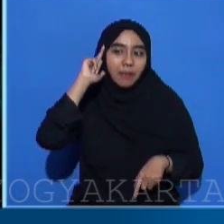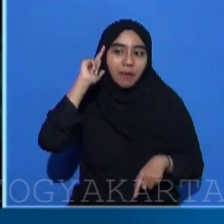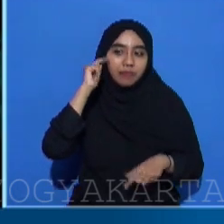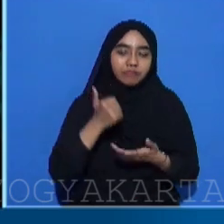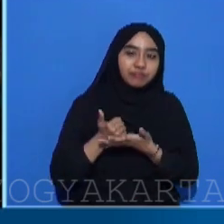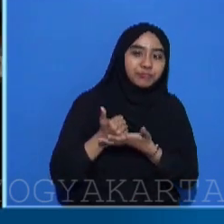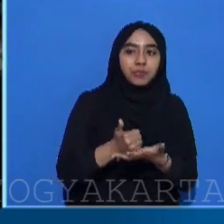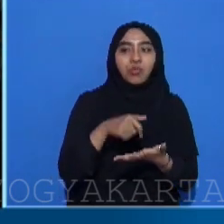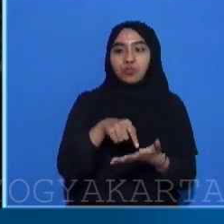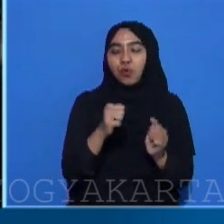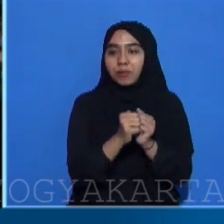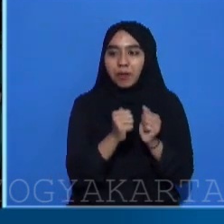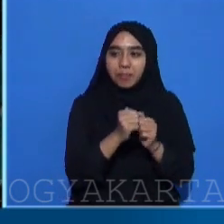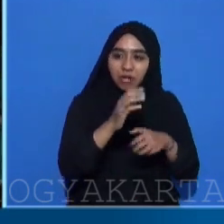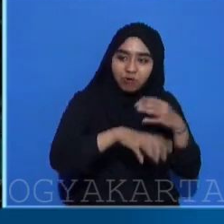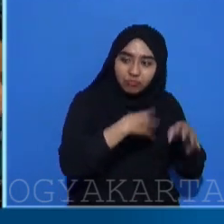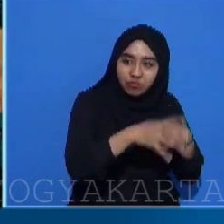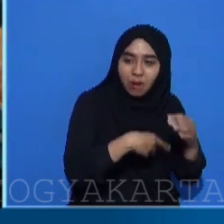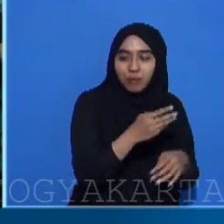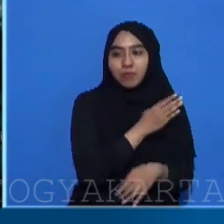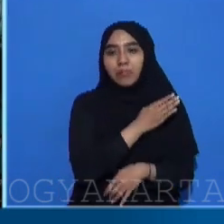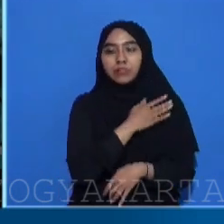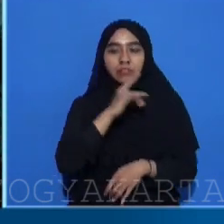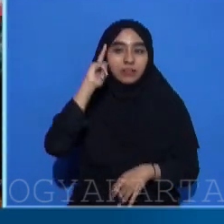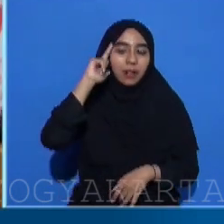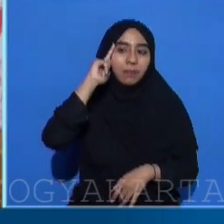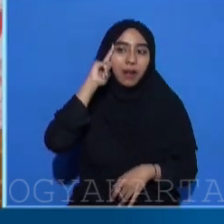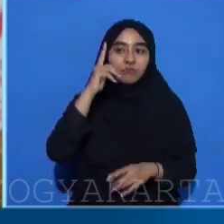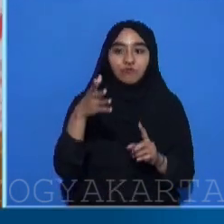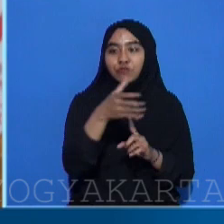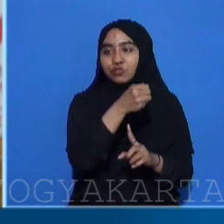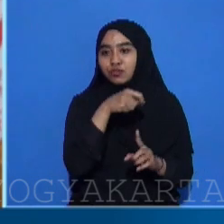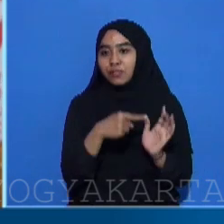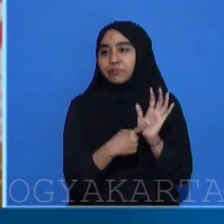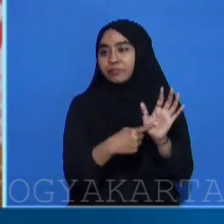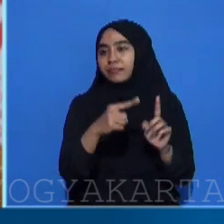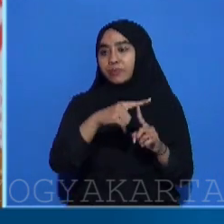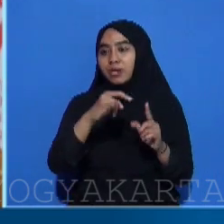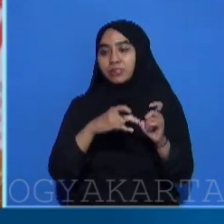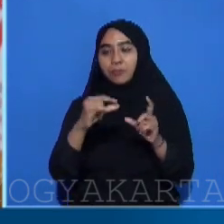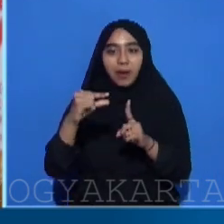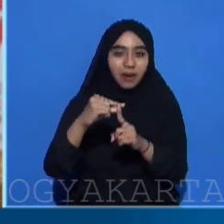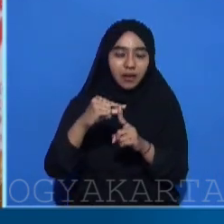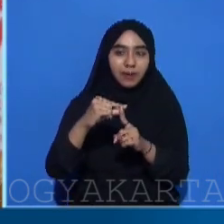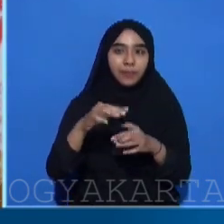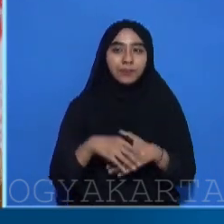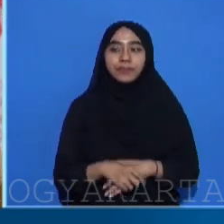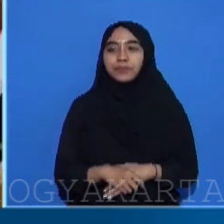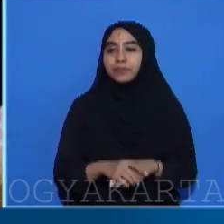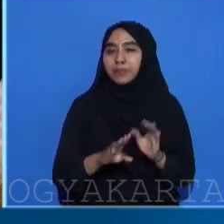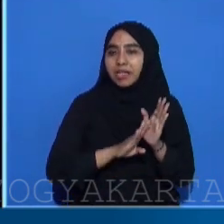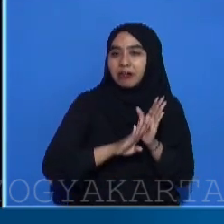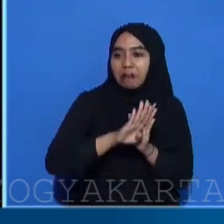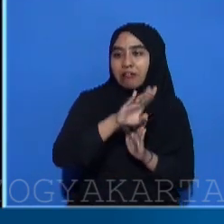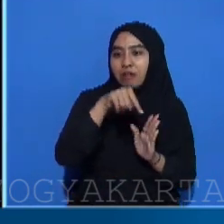komitmen berbagai perusahaan di Kabupaten Sleman yang diwujudkan melalui TJP itu dengan peningkatan realisasi setiap tahunnya Gusti ini berharap